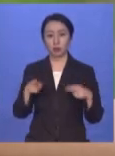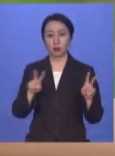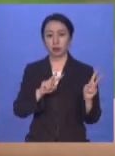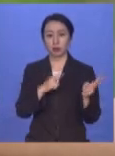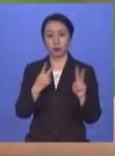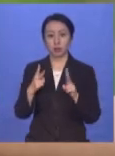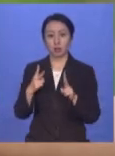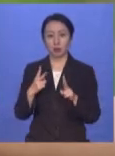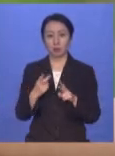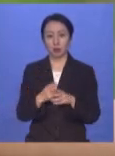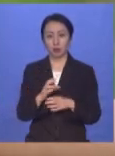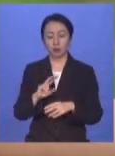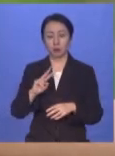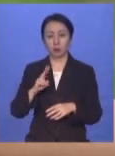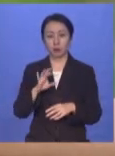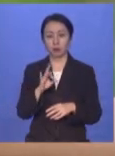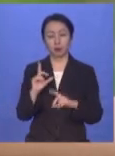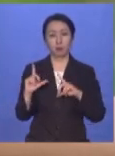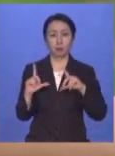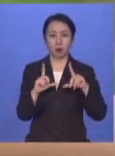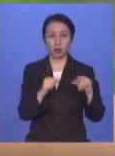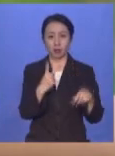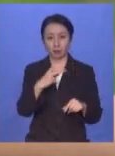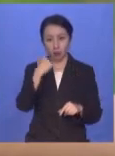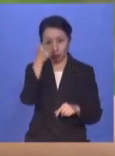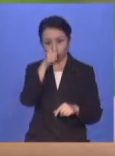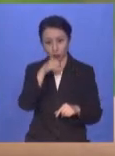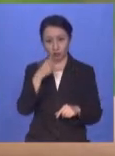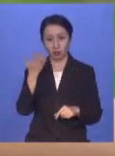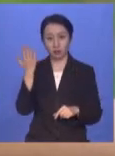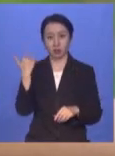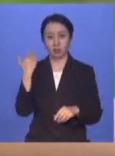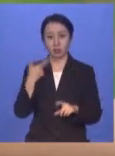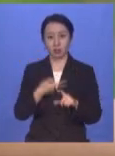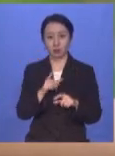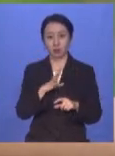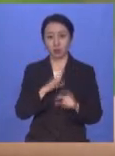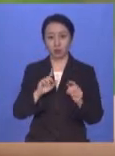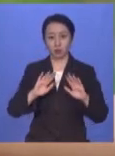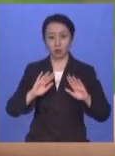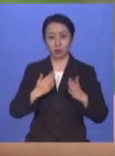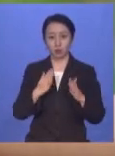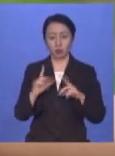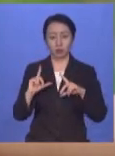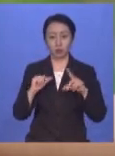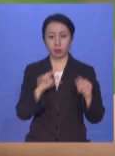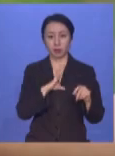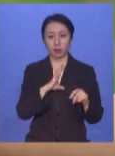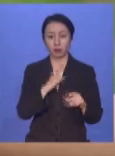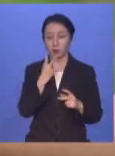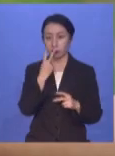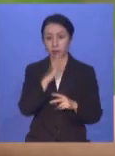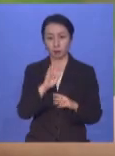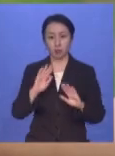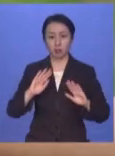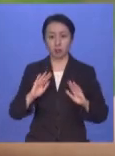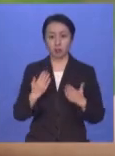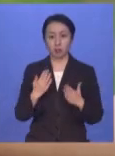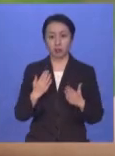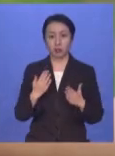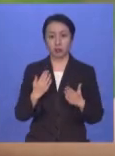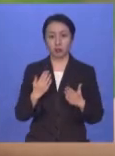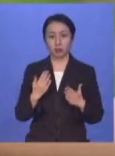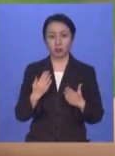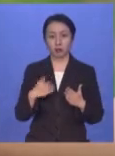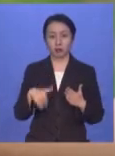без осуждения. Первый раз я поехала сюда 2 года назад. Это была совершенно случайная поездка, но несмотря на неожиданность